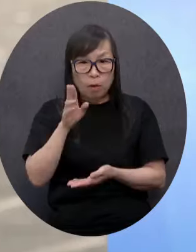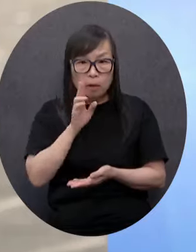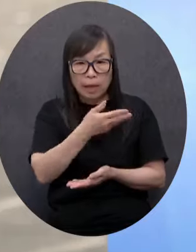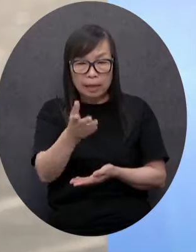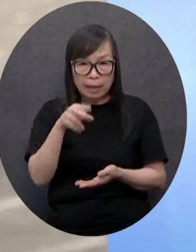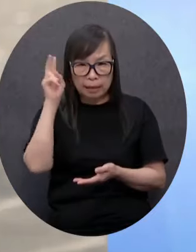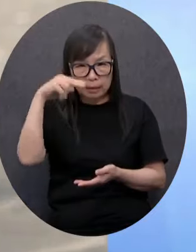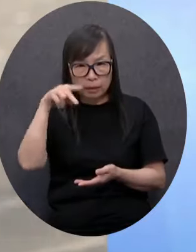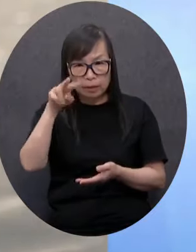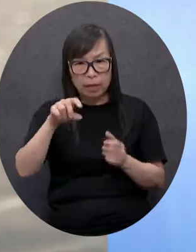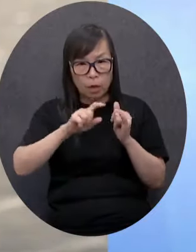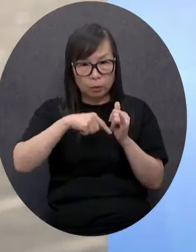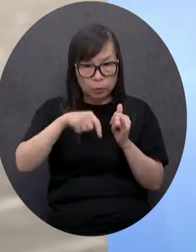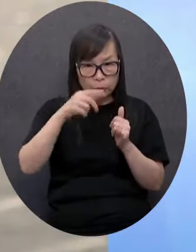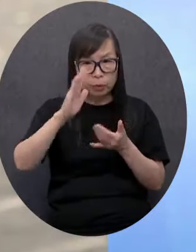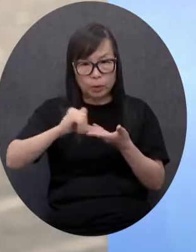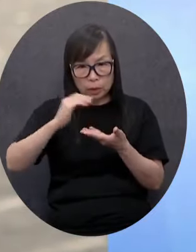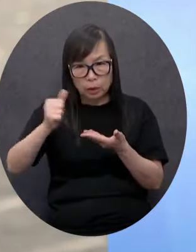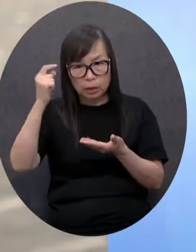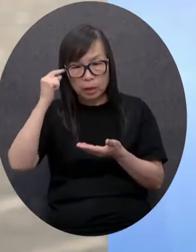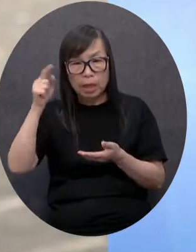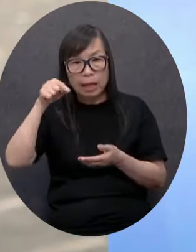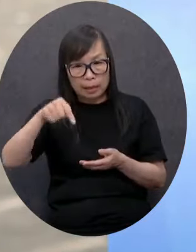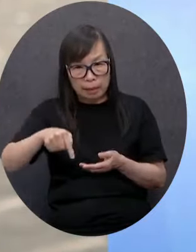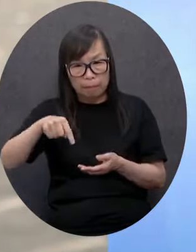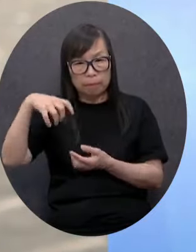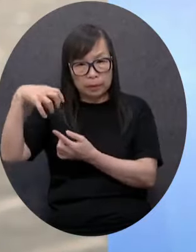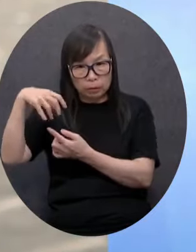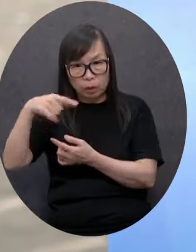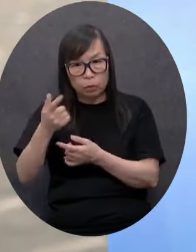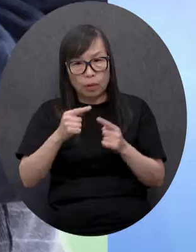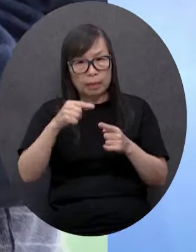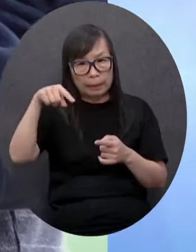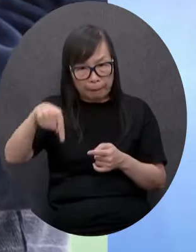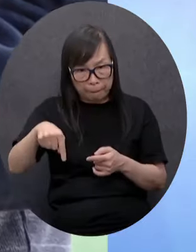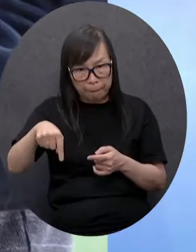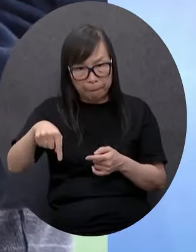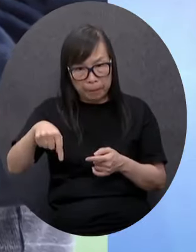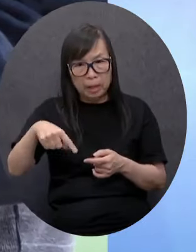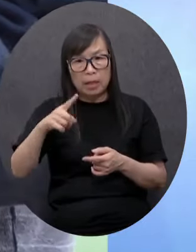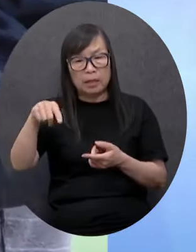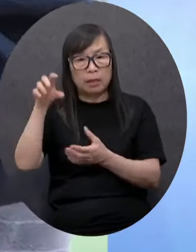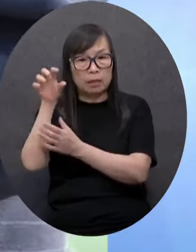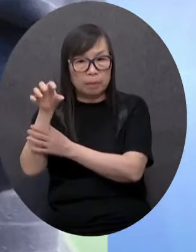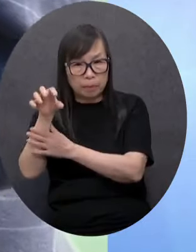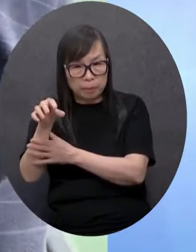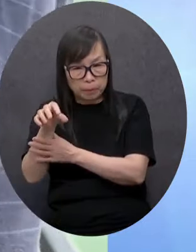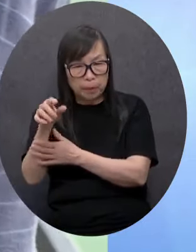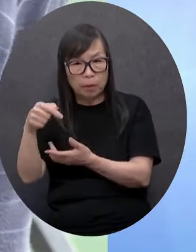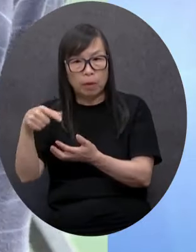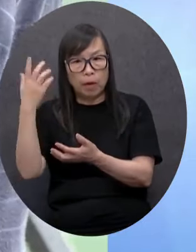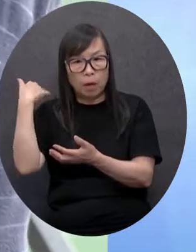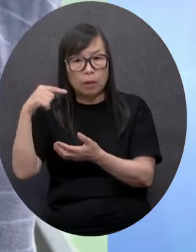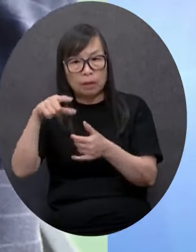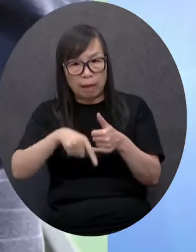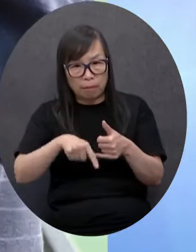果睇开 YouTube， 你都会清楚知道，你揿个钟仔多人揿嘅话。这个频道背